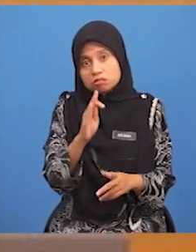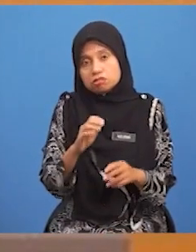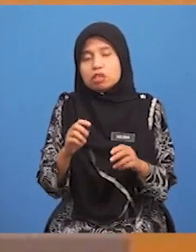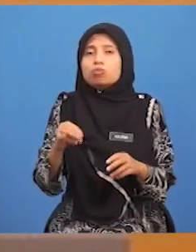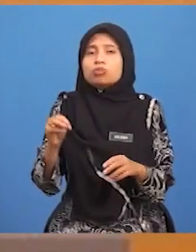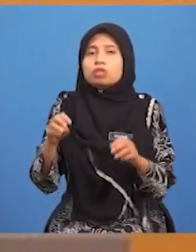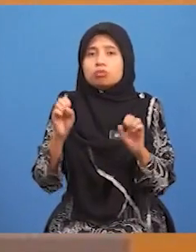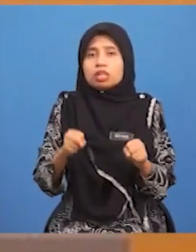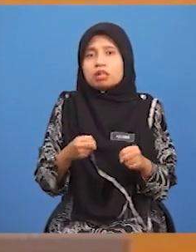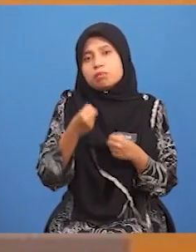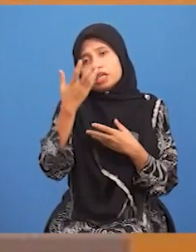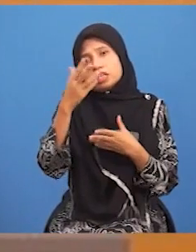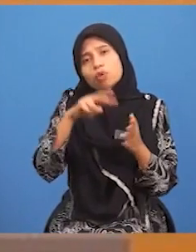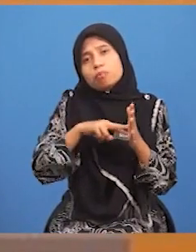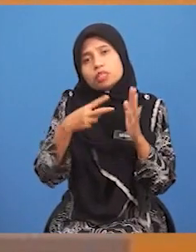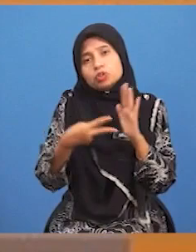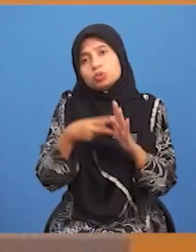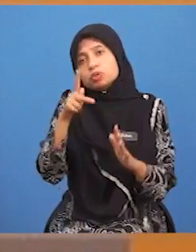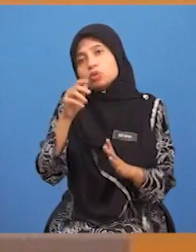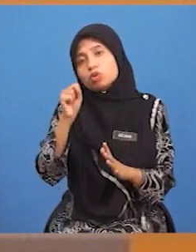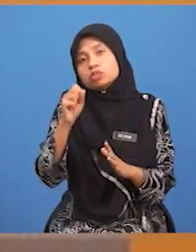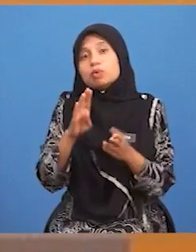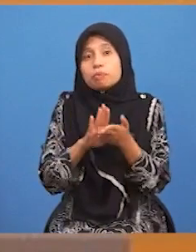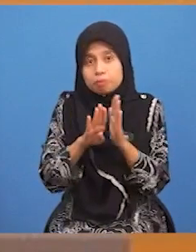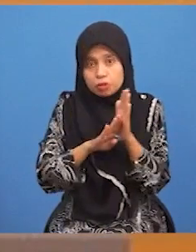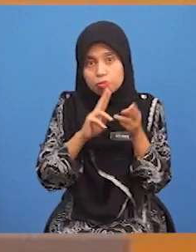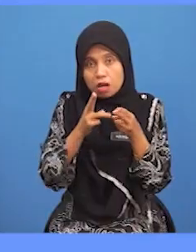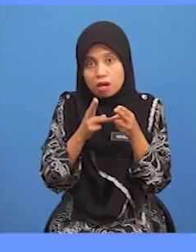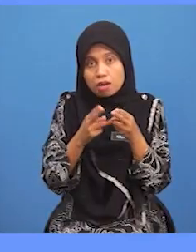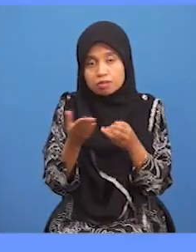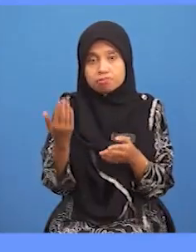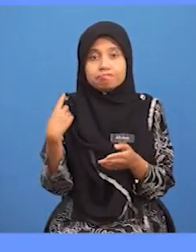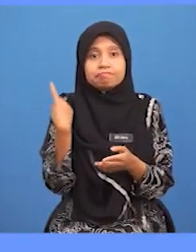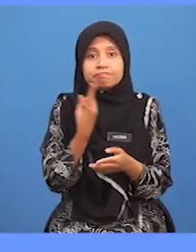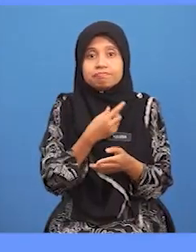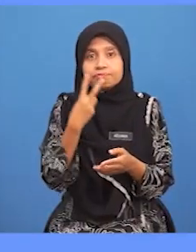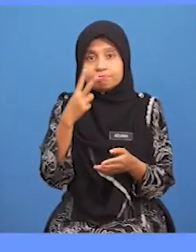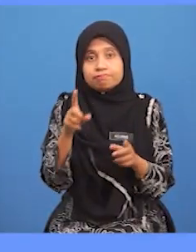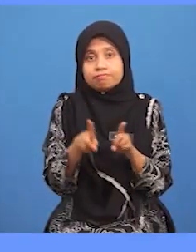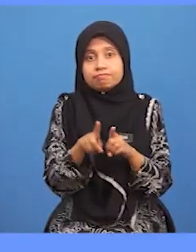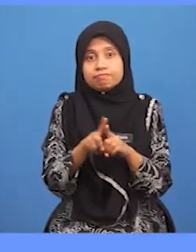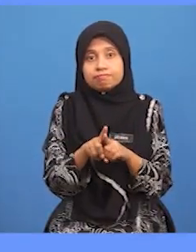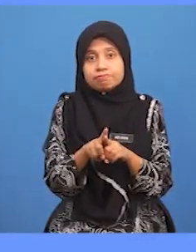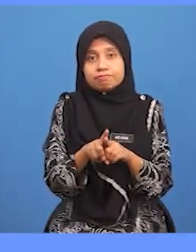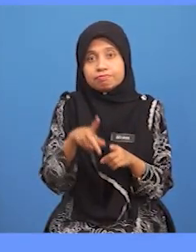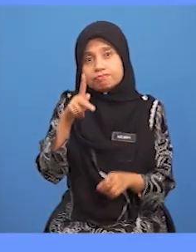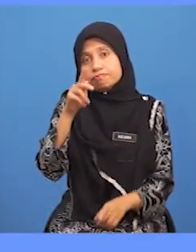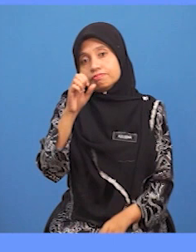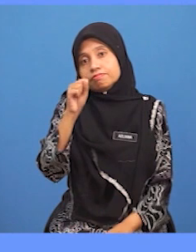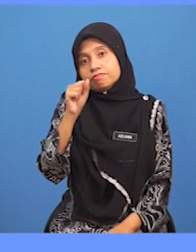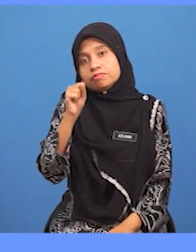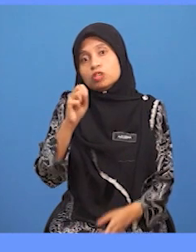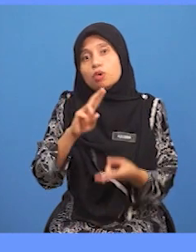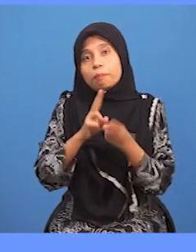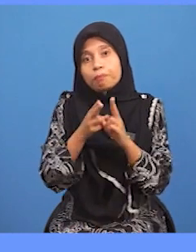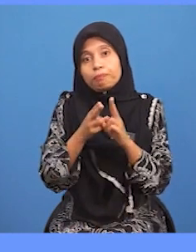nyatakan apakah yang dimaksudkan dengan kos berubah pula? Mari kita lihat maksudnya. Kos berubah